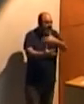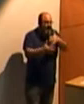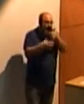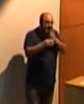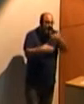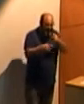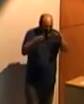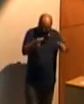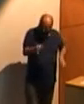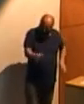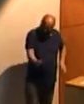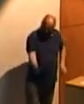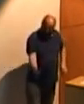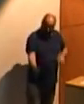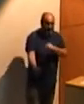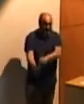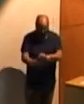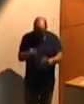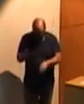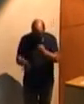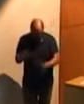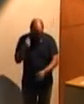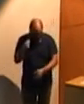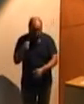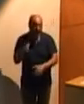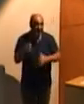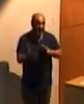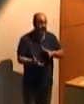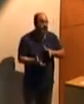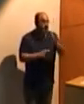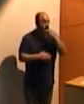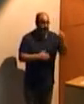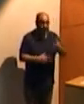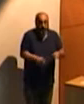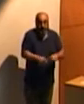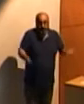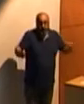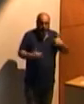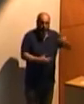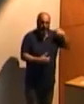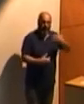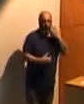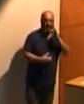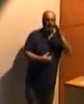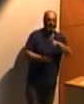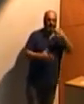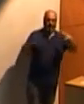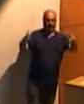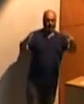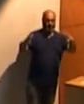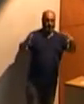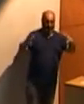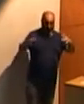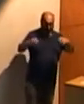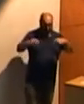là me de me dire mais finalement le transhumanisme n'est guère que le prolongement de la connaissance que nous avons actuellement de l'humain sauf que là